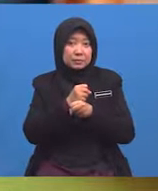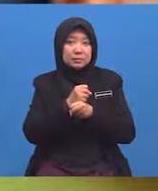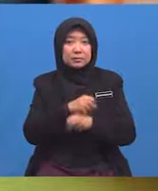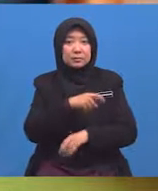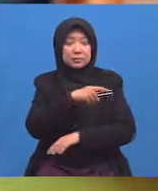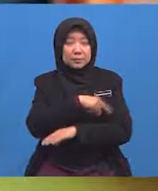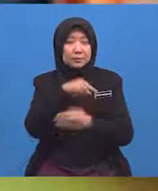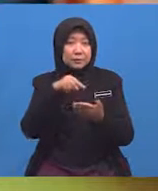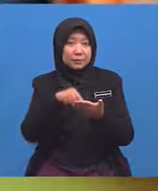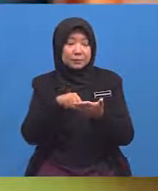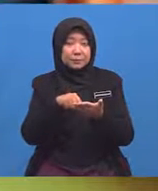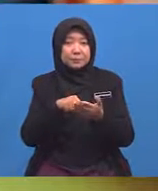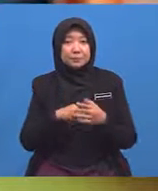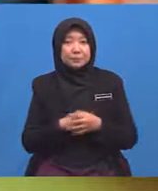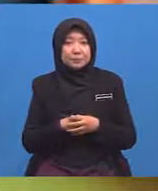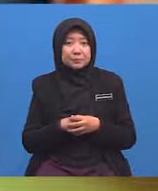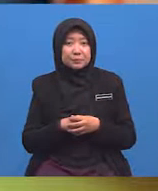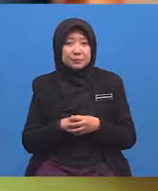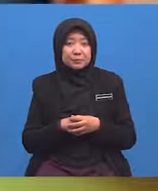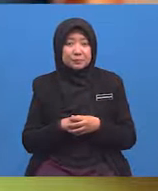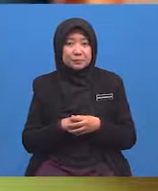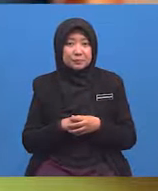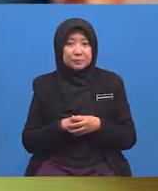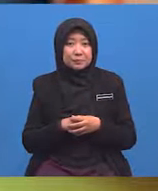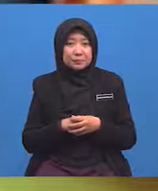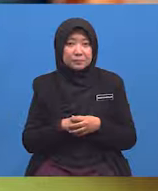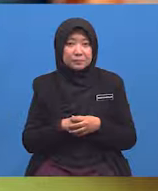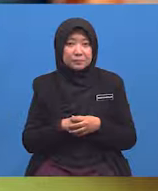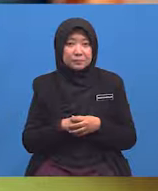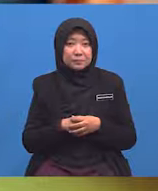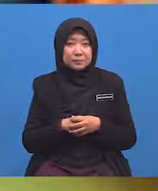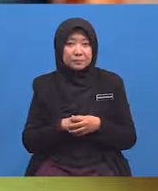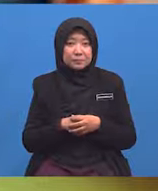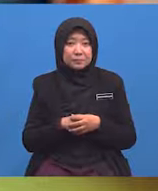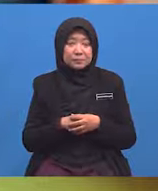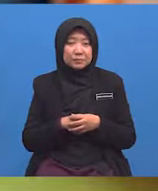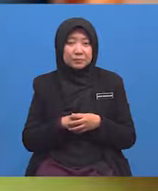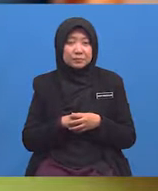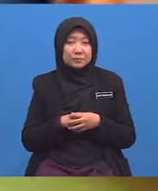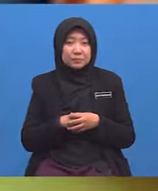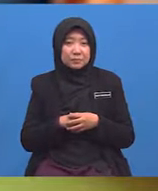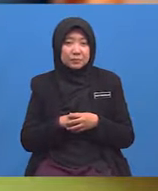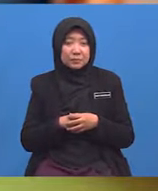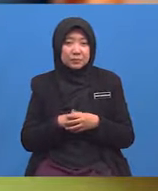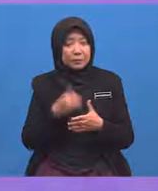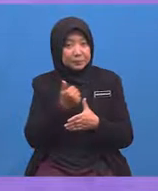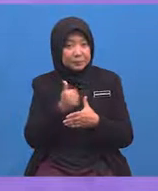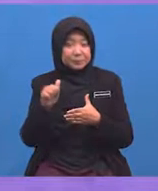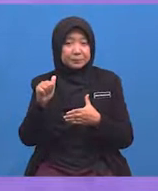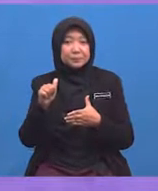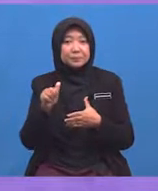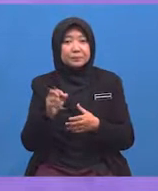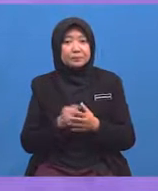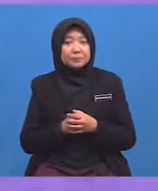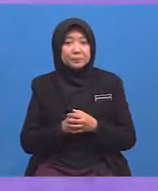akan dicapai oleh murid-murid pada akhir pembelajaran kita pada hari ini.